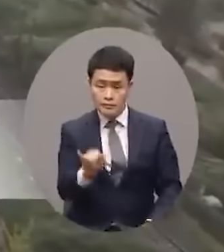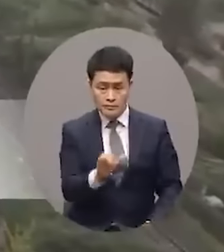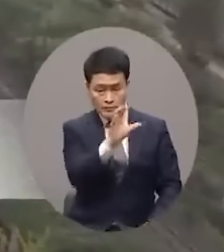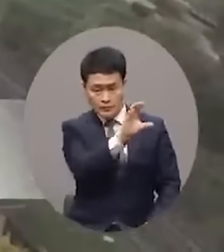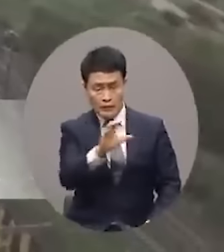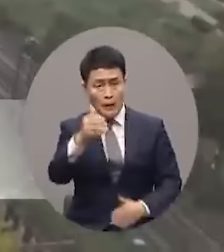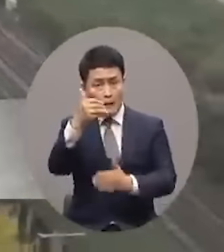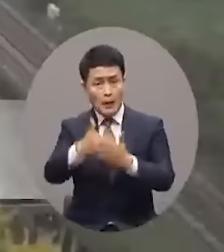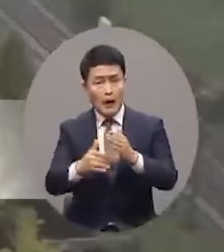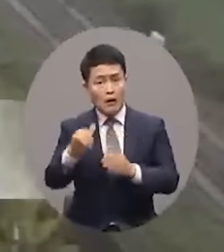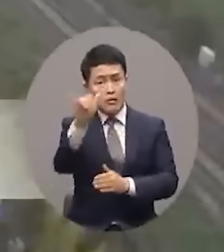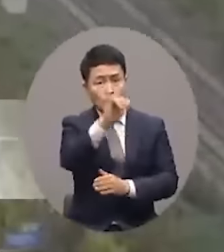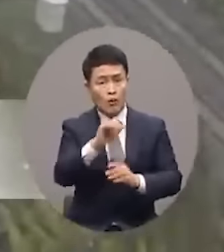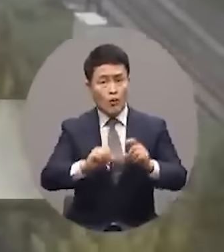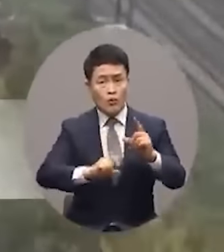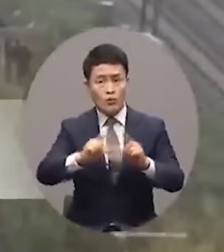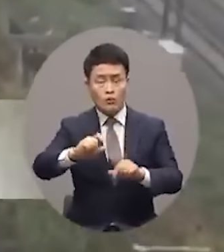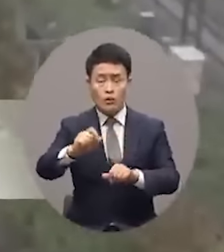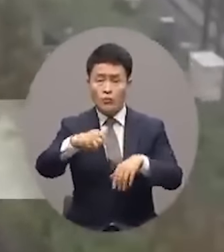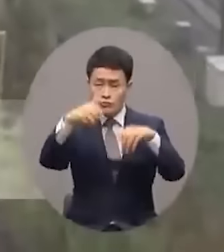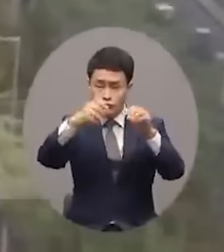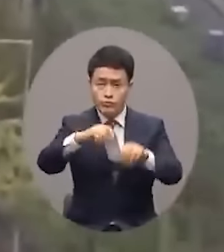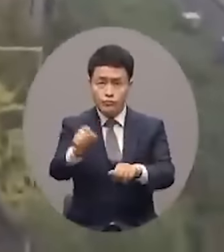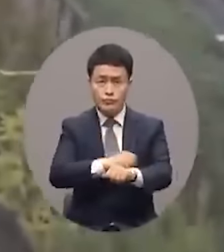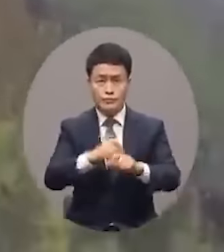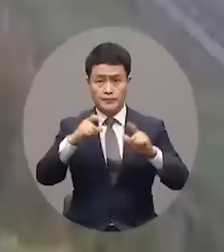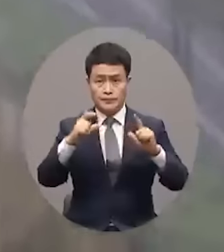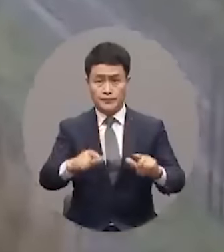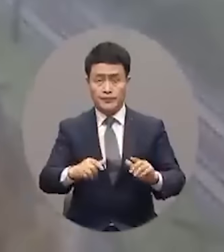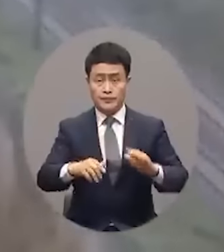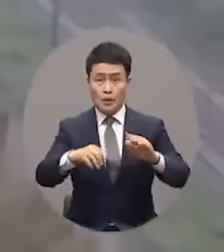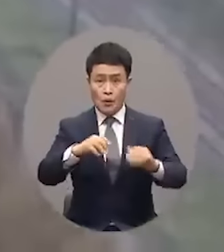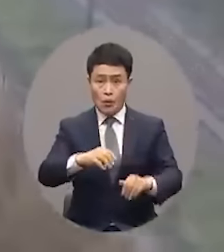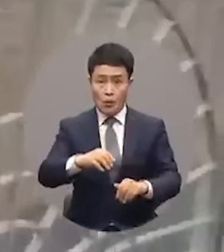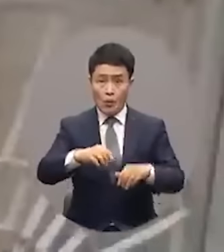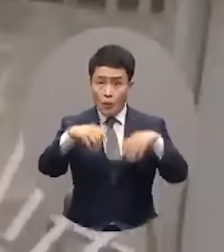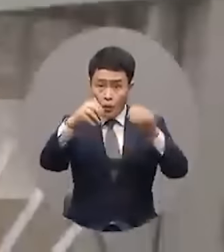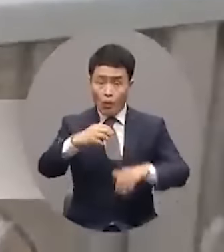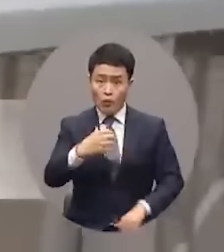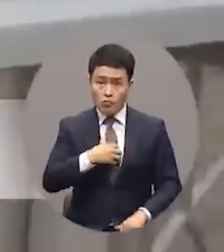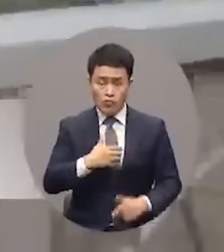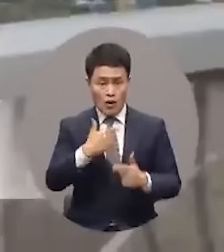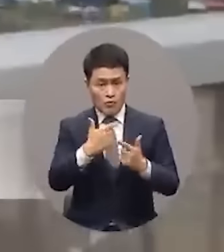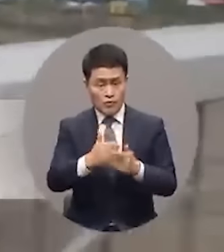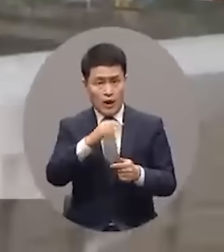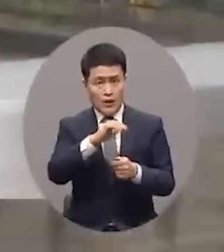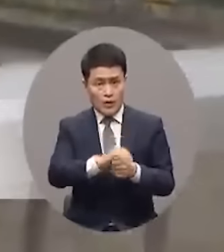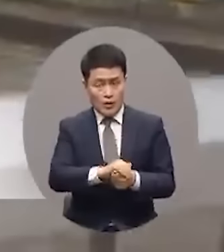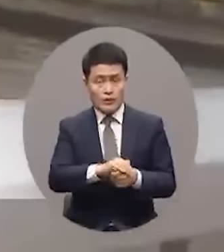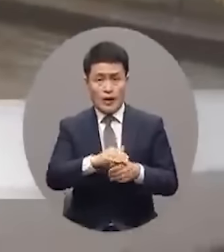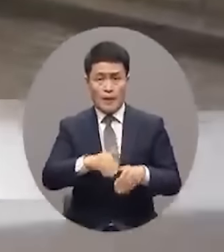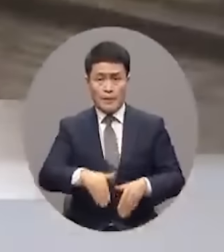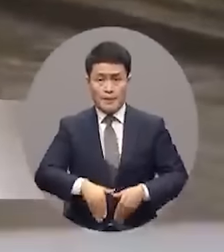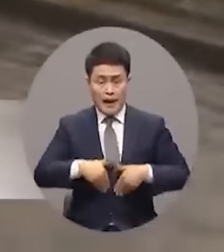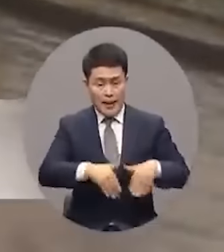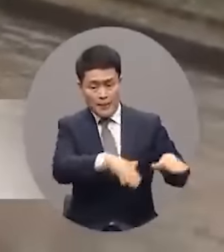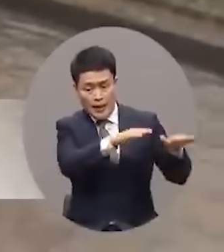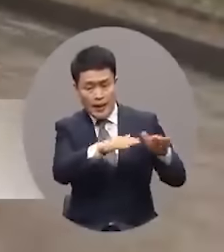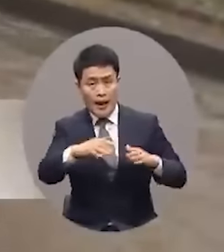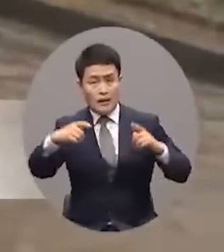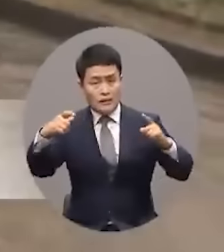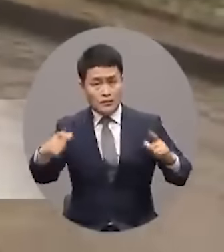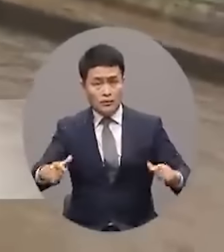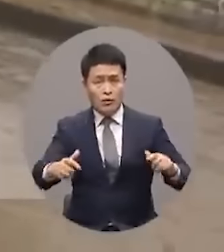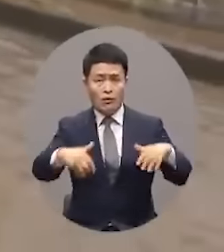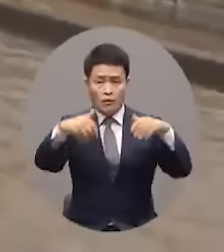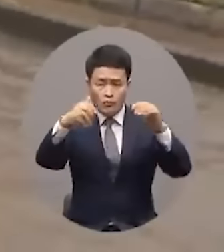전국 대부분 지역에 호우특보가 내려진 가운데 특히 호우경보가 내려진 부산과 경남 남해안 지역에 폭우 피해가